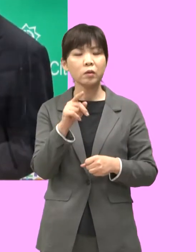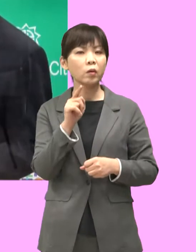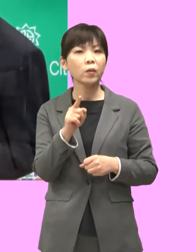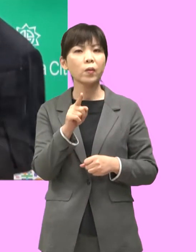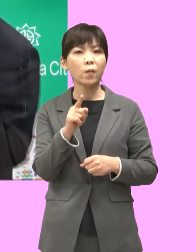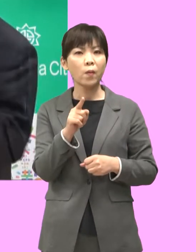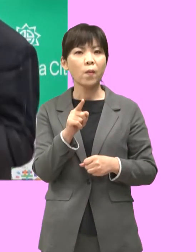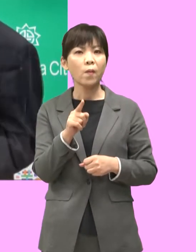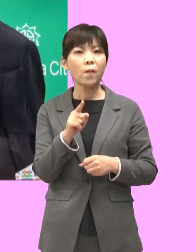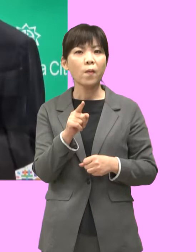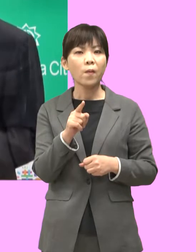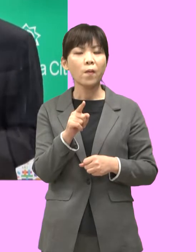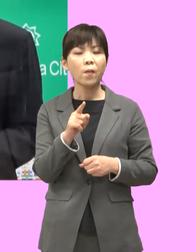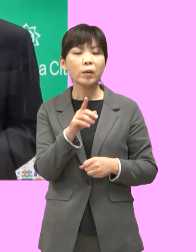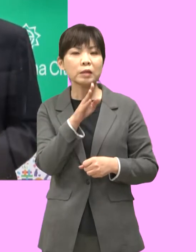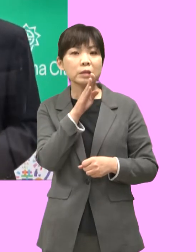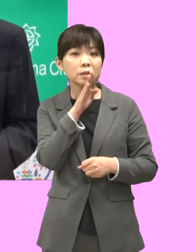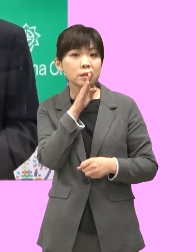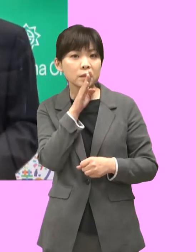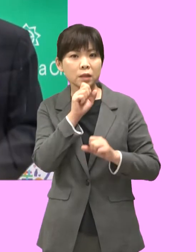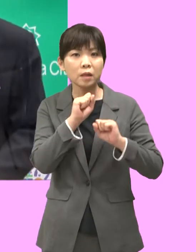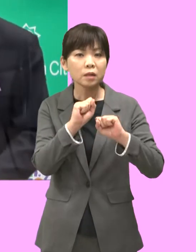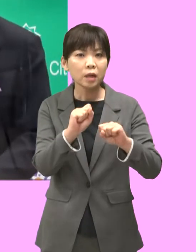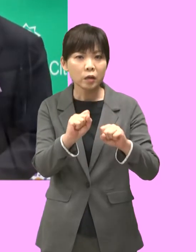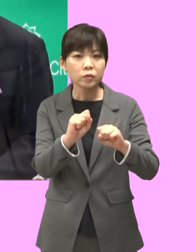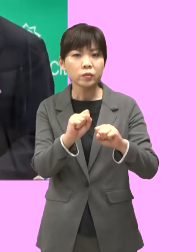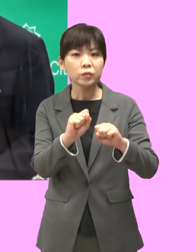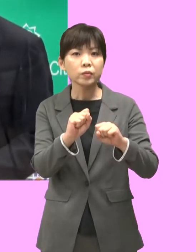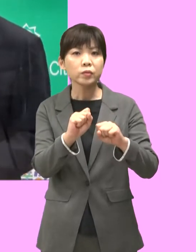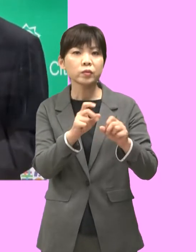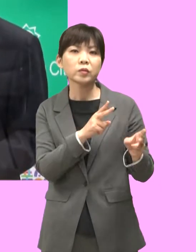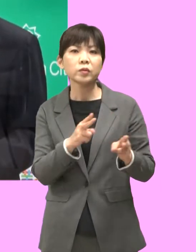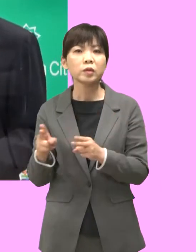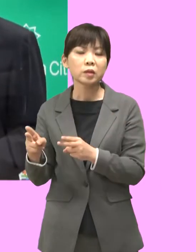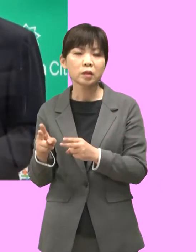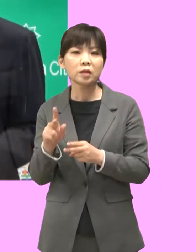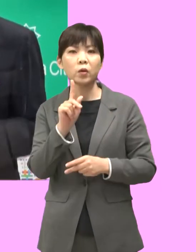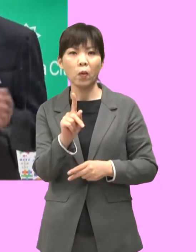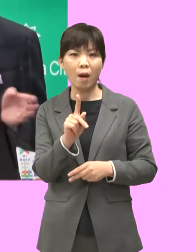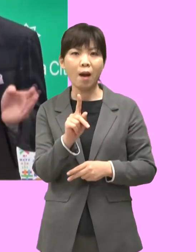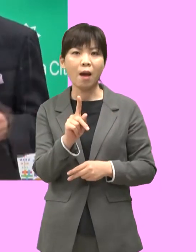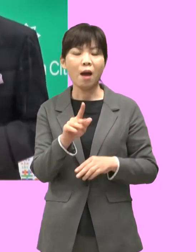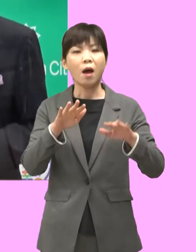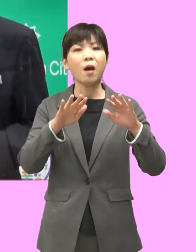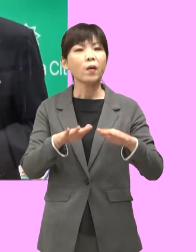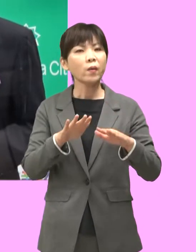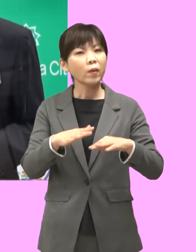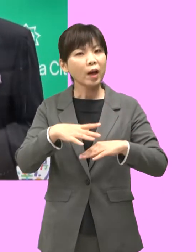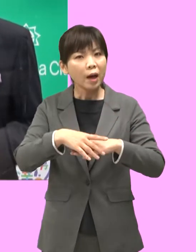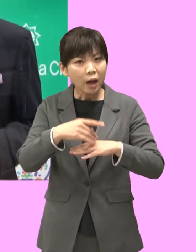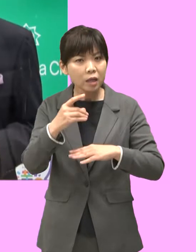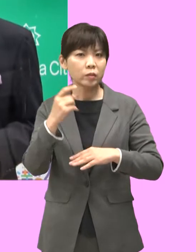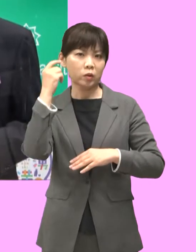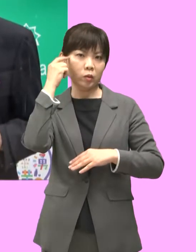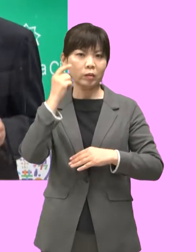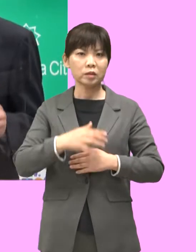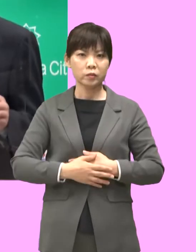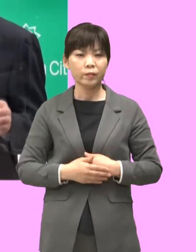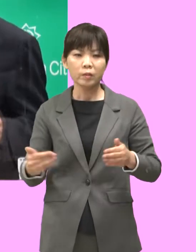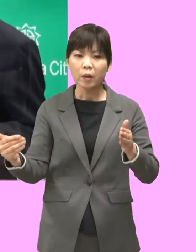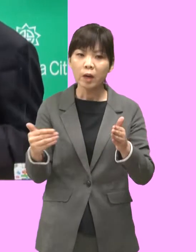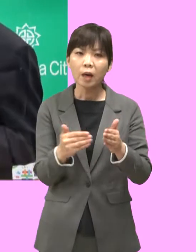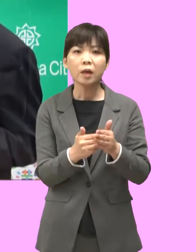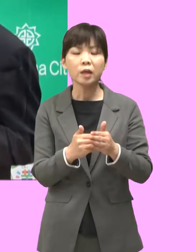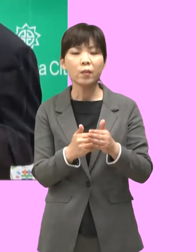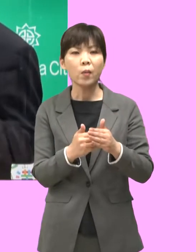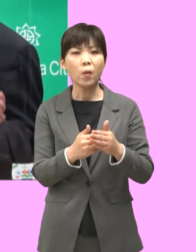本格的にこういう制度化をしたというのは、まあ、今回初めてかなというふうに思います。まあ、これまでもあの茂庭小学校とかですね、あの